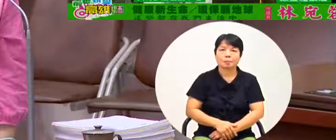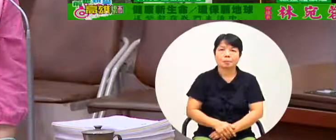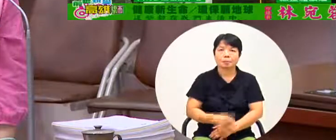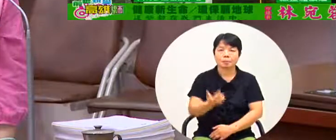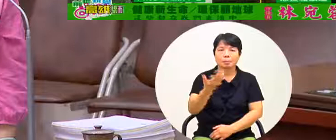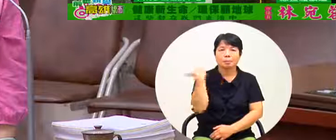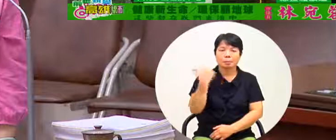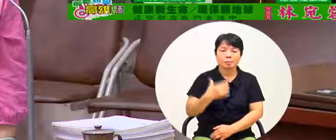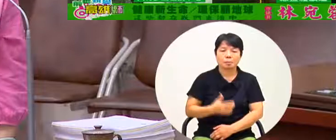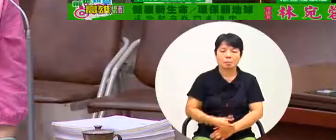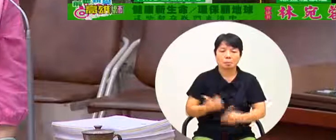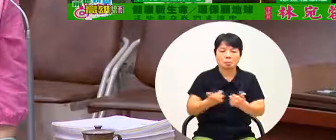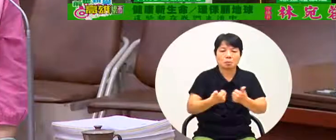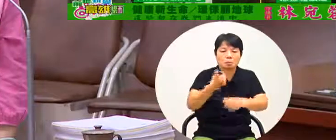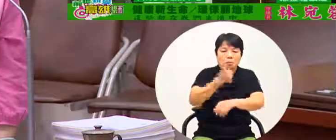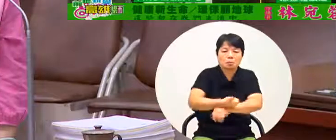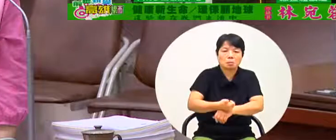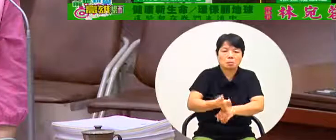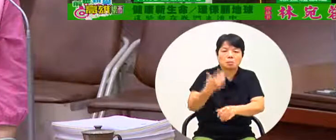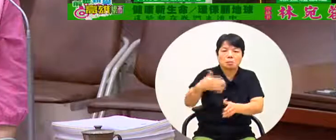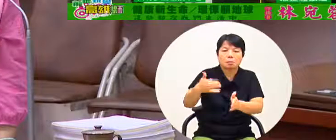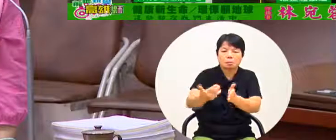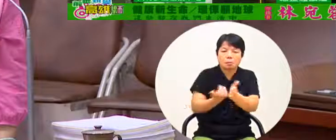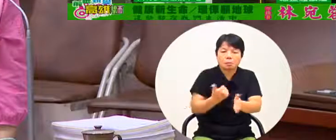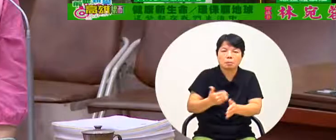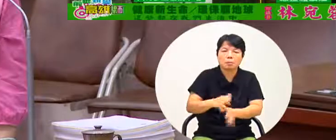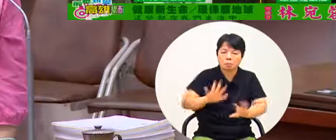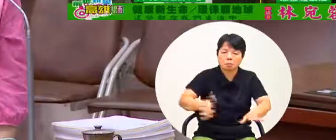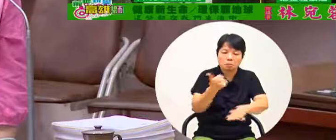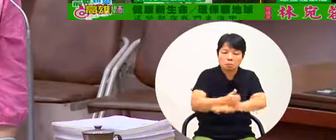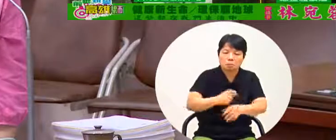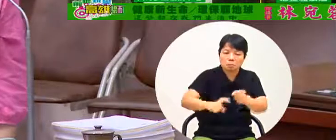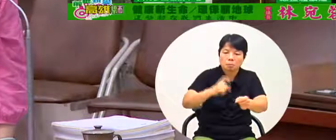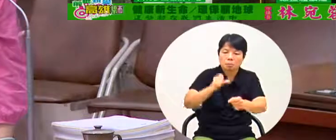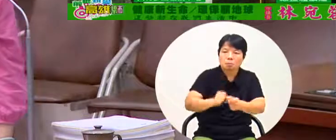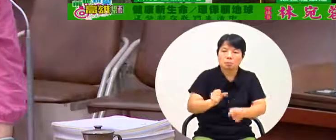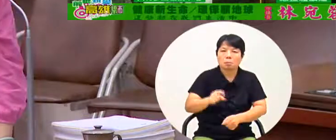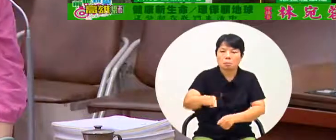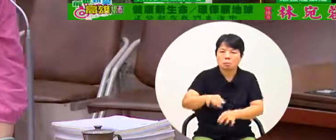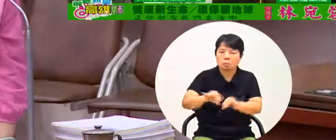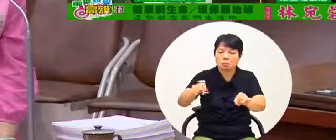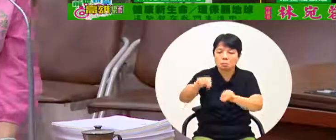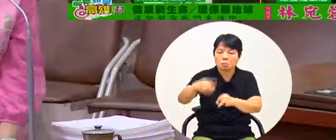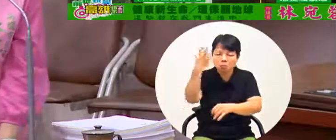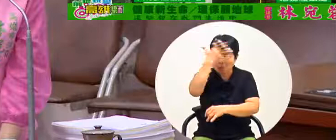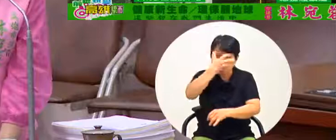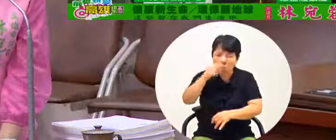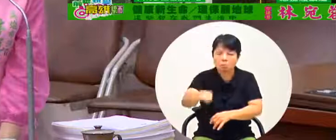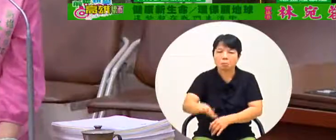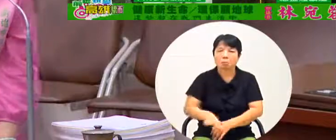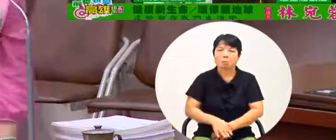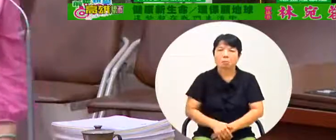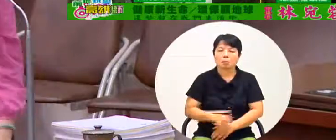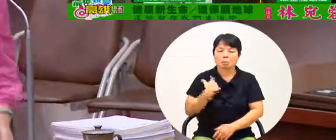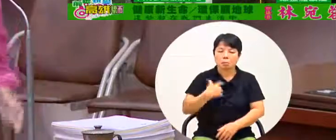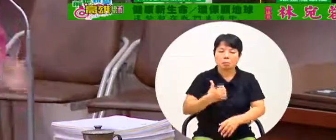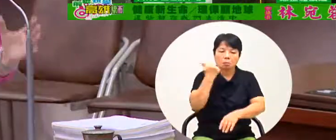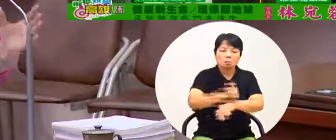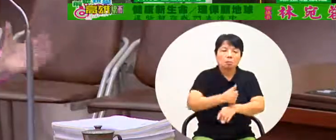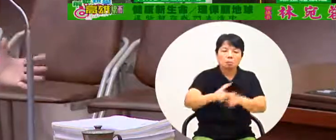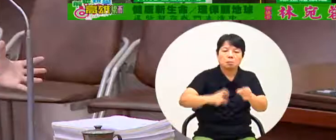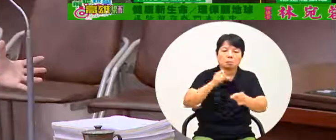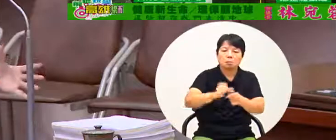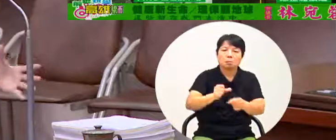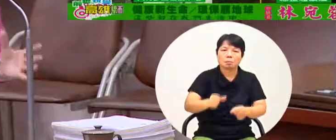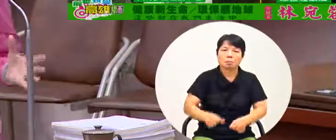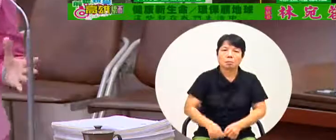15年的议员哦。我还没有当议员的时候，这个地方就已经很老旧了。但我当15年的议员，我从那边经过，想